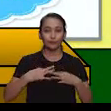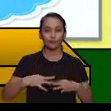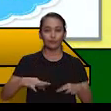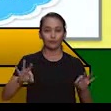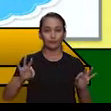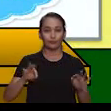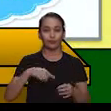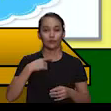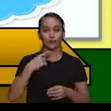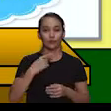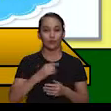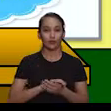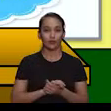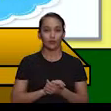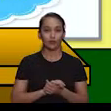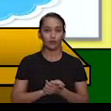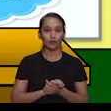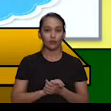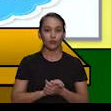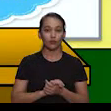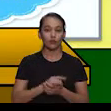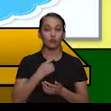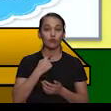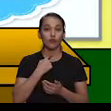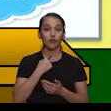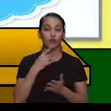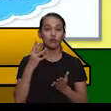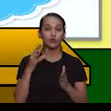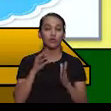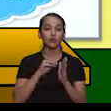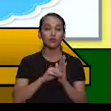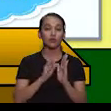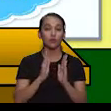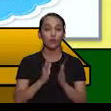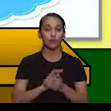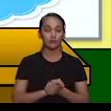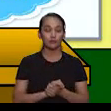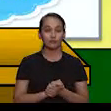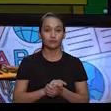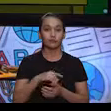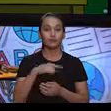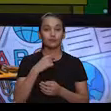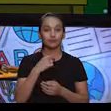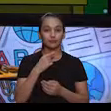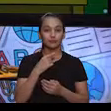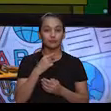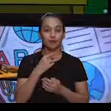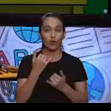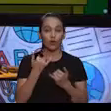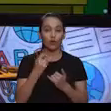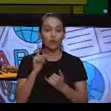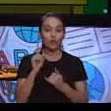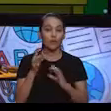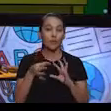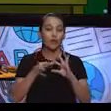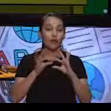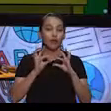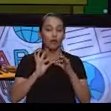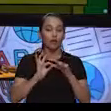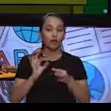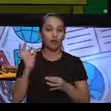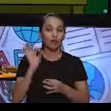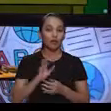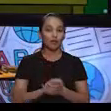U bo'g'in hosil qiladi. Ayting-chi, aziz o'quvchilar, ushbu ta'rif unli tovushlar